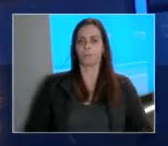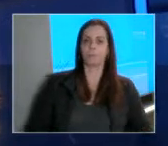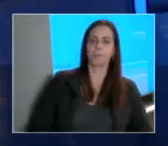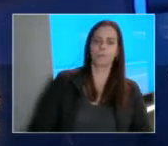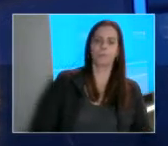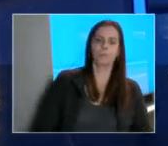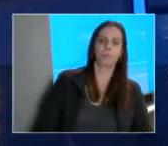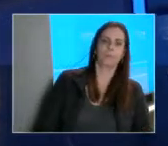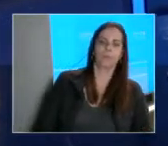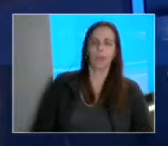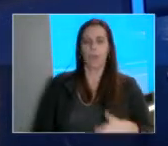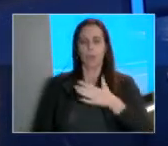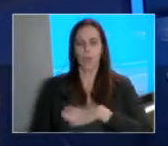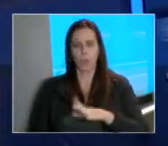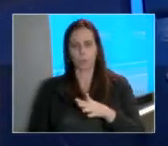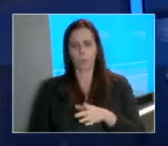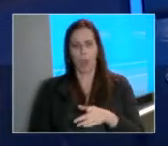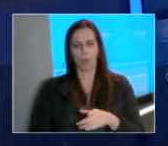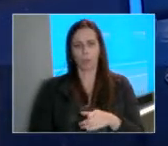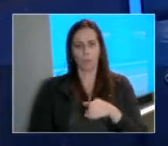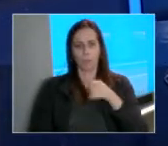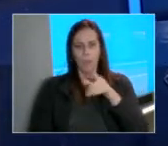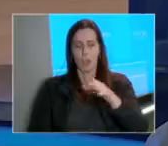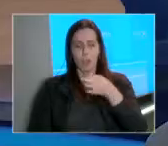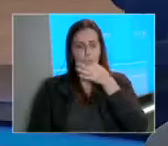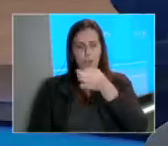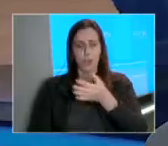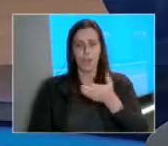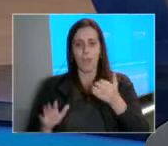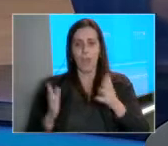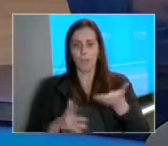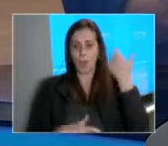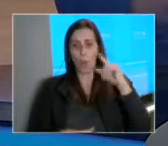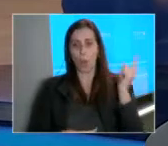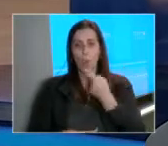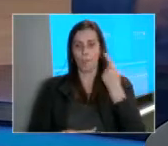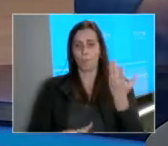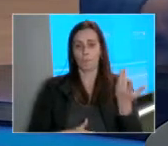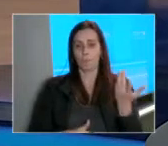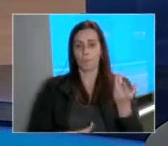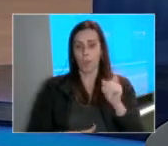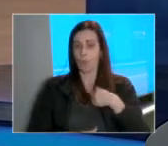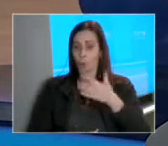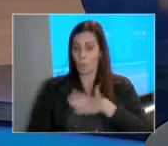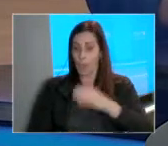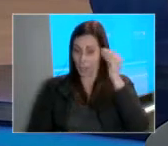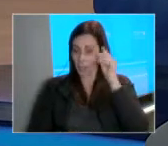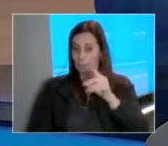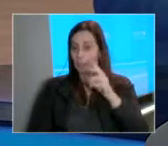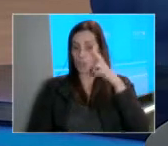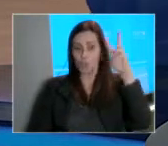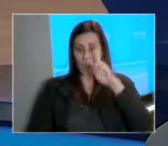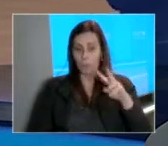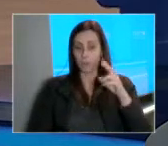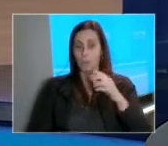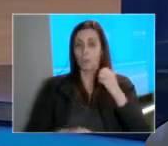הוכיח את החפותו. אני דווקא רוצה להתייחס לשאלה של אור ולענות. היא כל פעם שואלת איפה היו כולם במהלך הזה. אז אני רוצה להזכיר לכם את הילד שקט